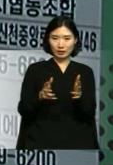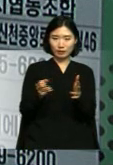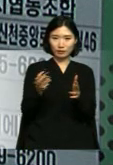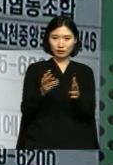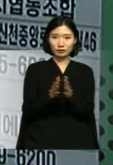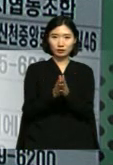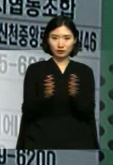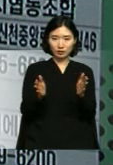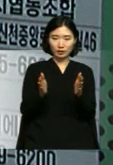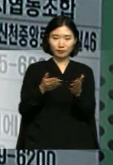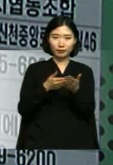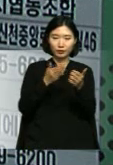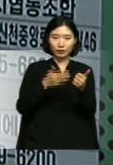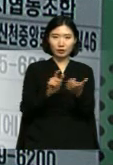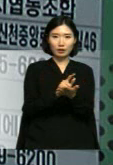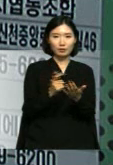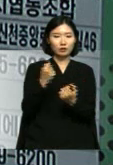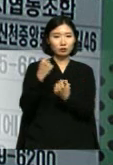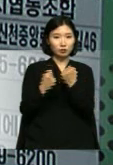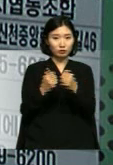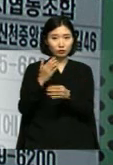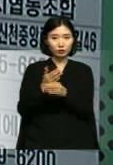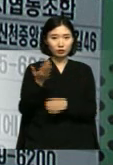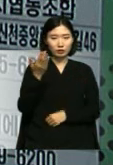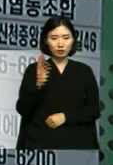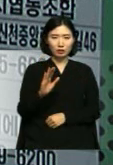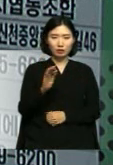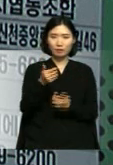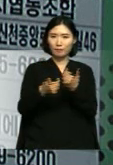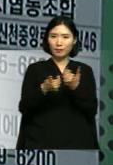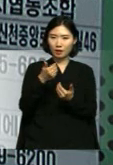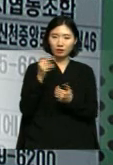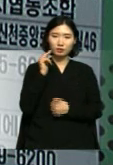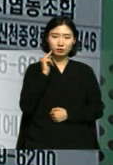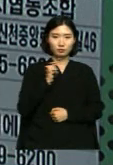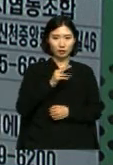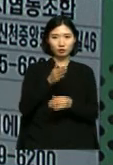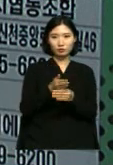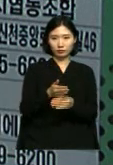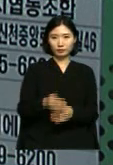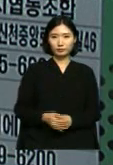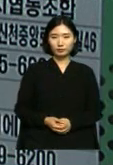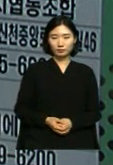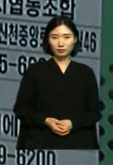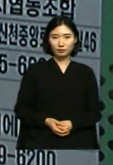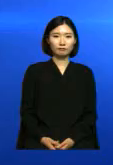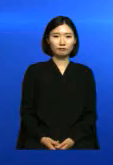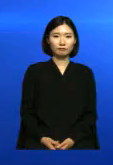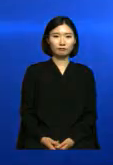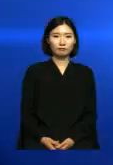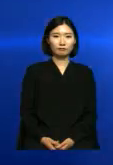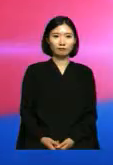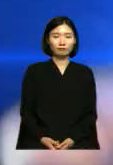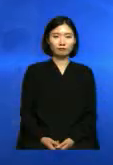재개를 요구하고 가평군은 설득에 나서고 있지만 갈등만 깊어지고 있습니다. 보도에 김정필 기자입니다.